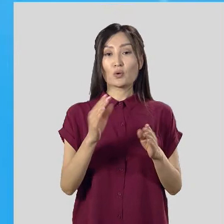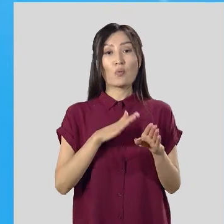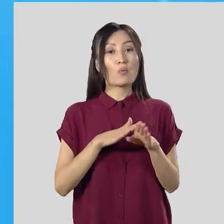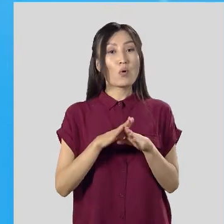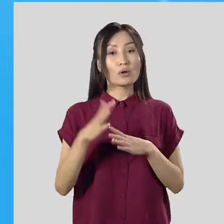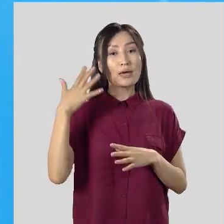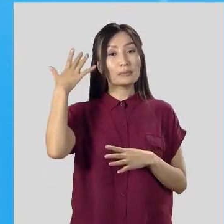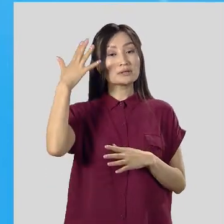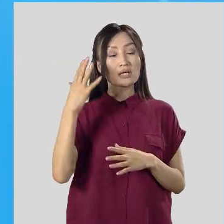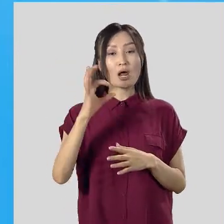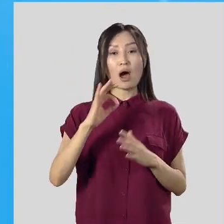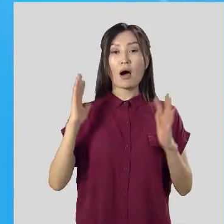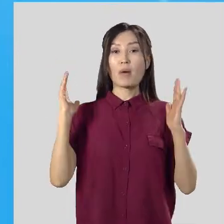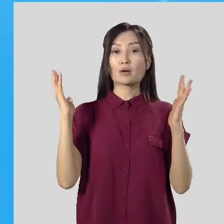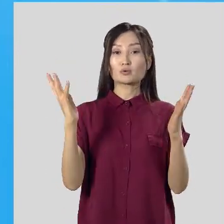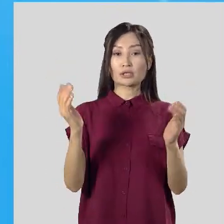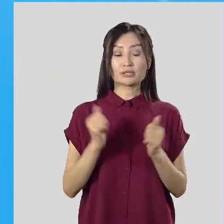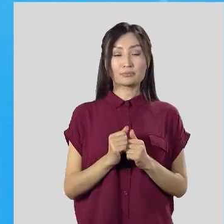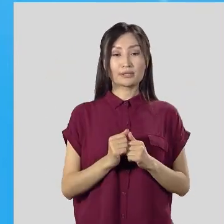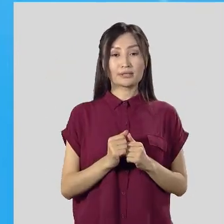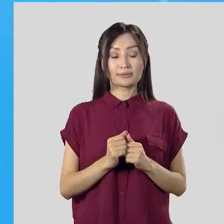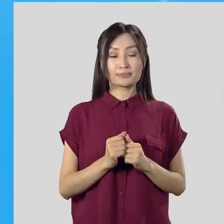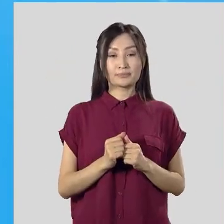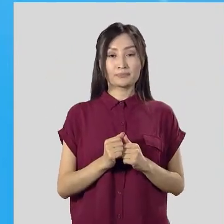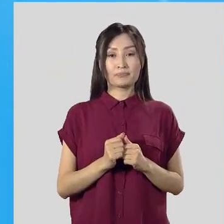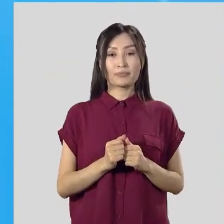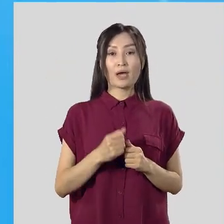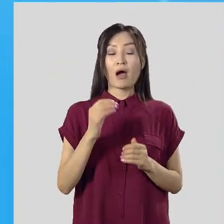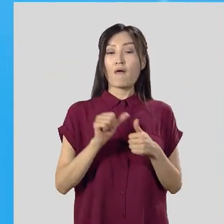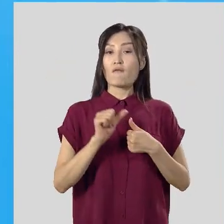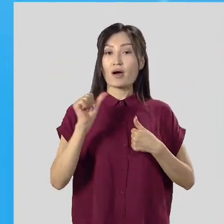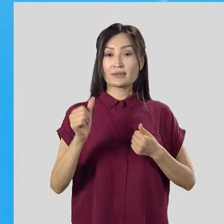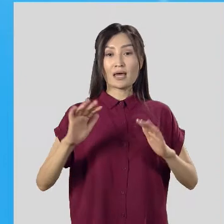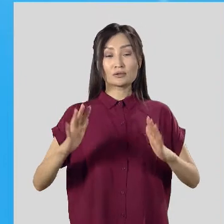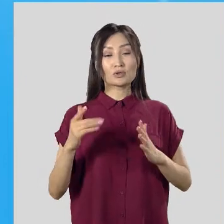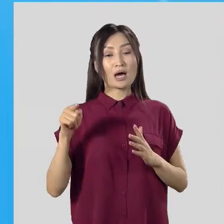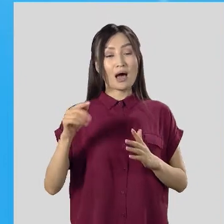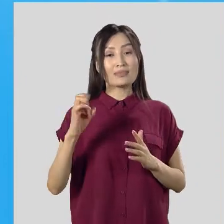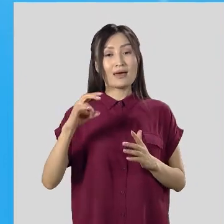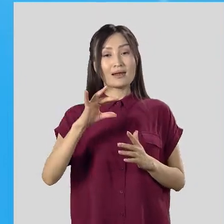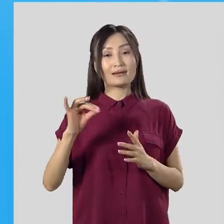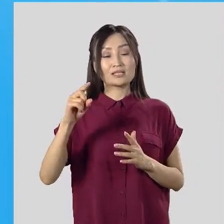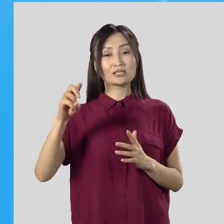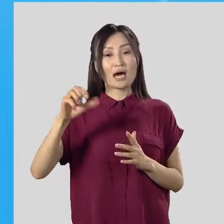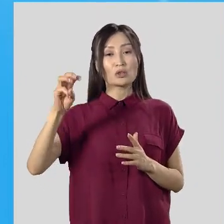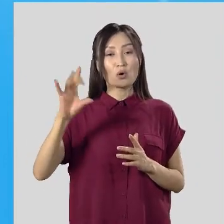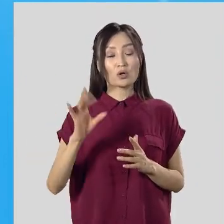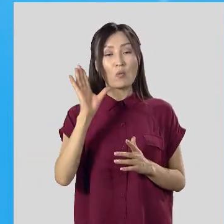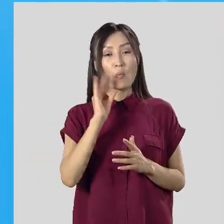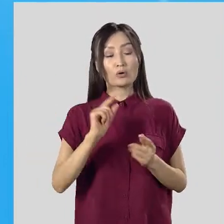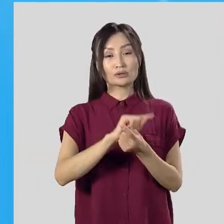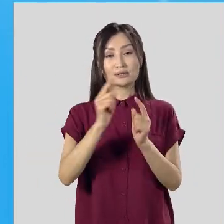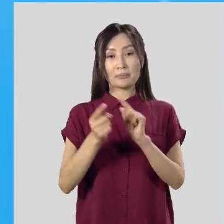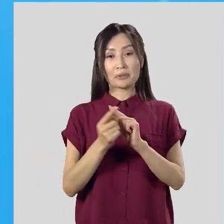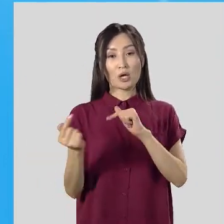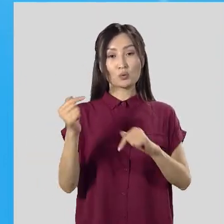полное представление об окружающем мире. В отдельных случаях анализаторы могут частично